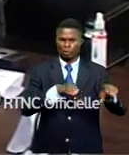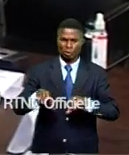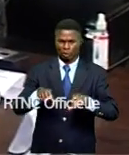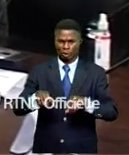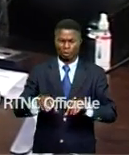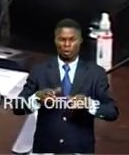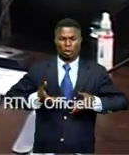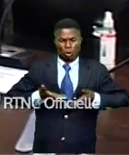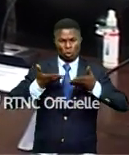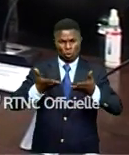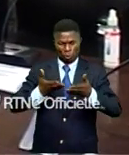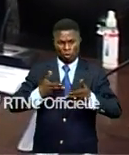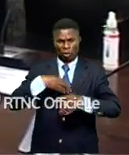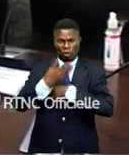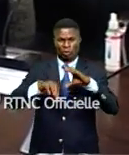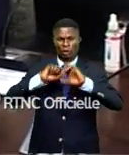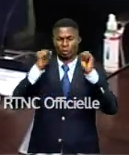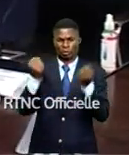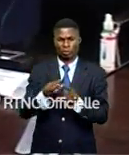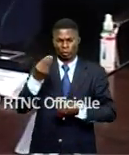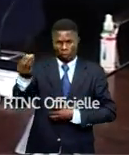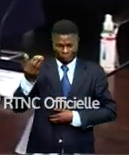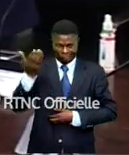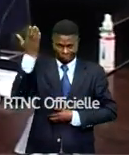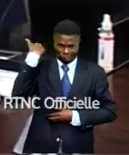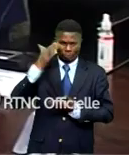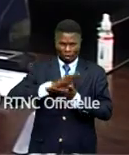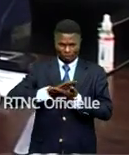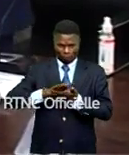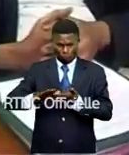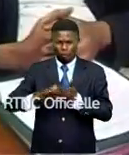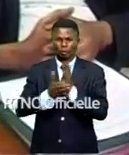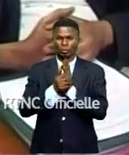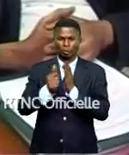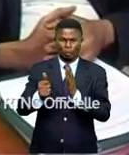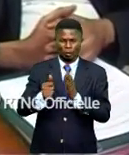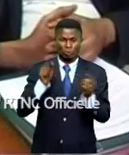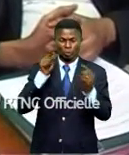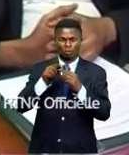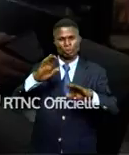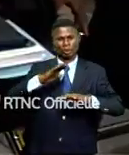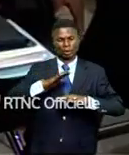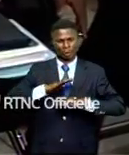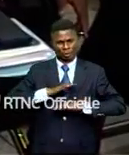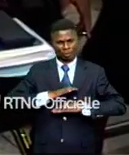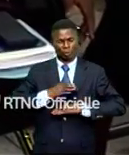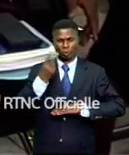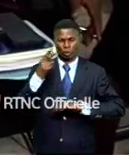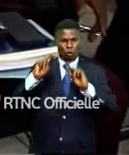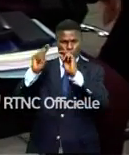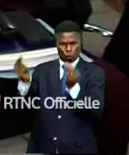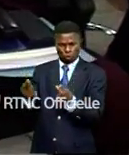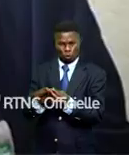efforts consentis par cette entreprise pour offrir in fine une eau de qualité. Motif de satisfaction pour les deux